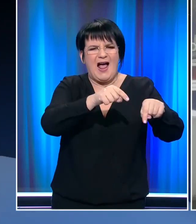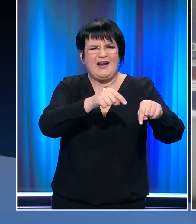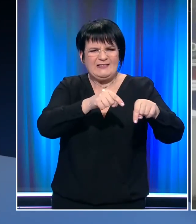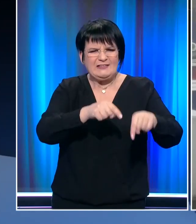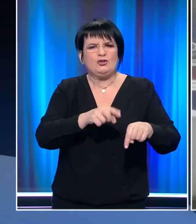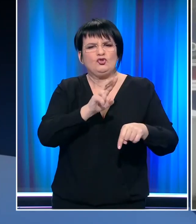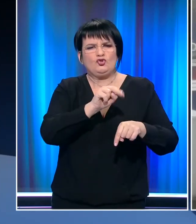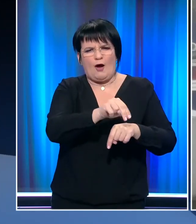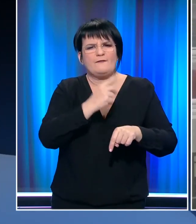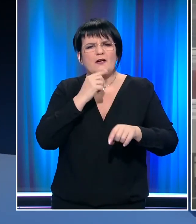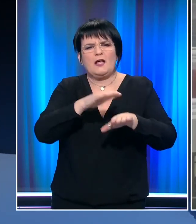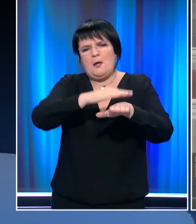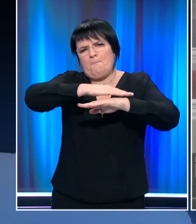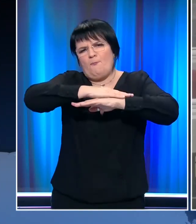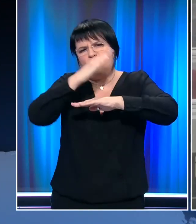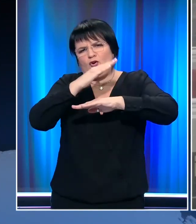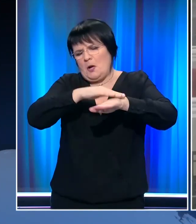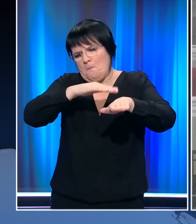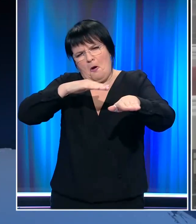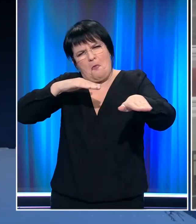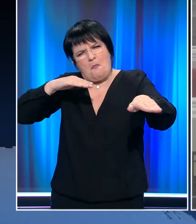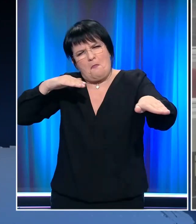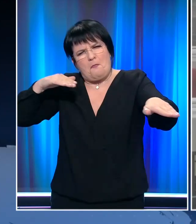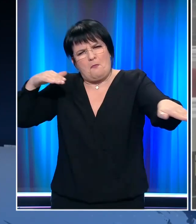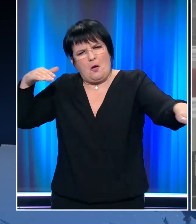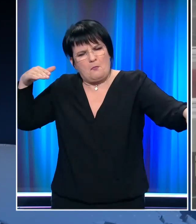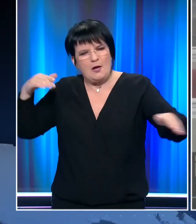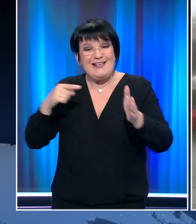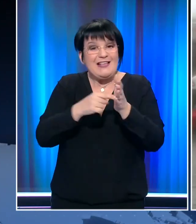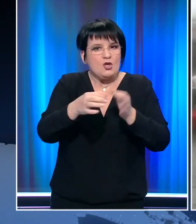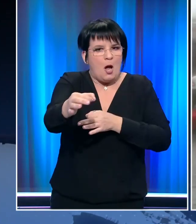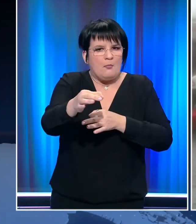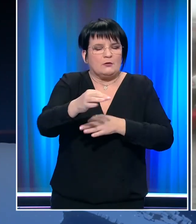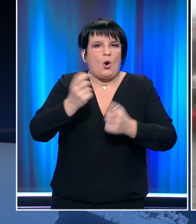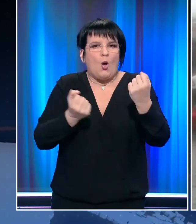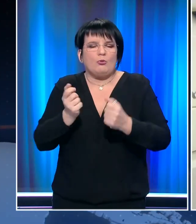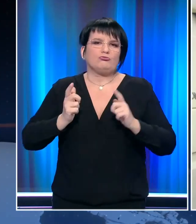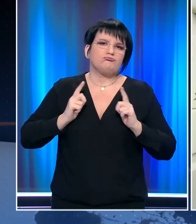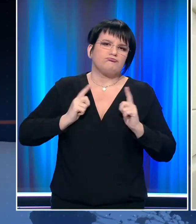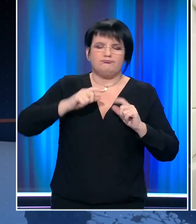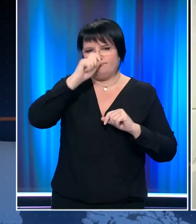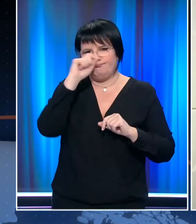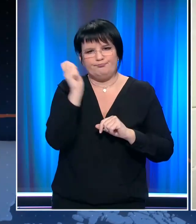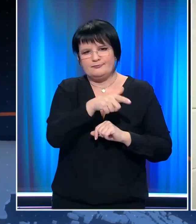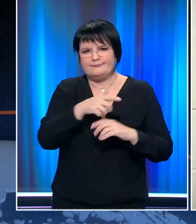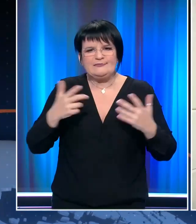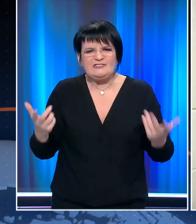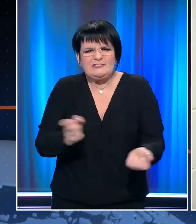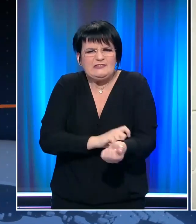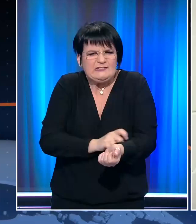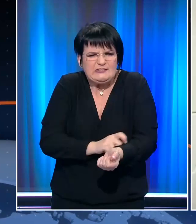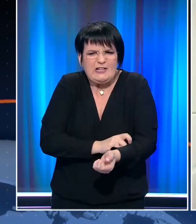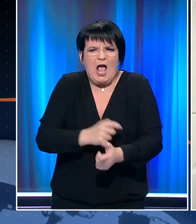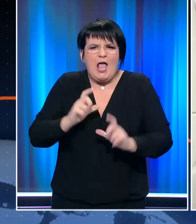που έχουν εγκλωβιστεί γεμάτα φορτία σχηματίζουν ατελείωτες σουρές. Οι οδηγοί είναι σε απόγνωση. Very frustrating. We have